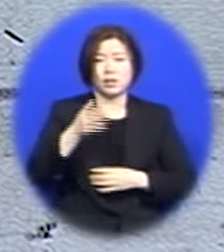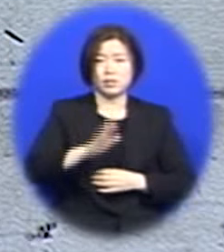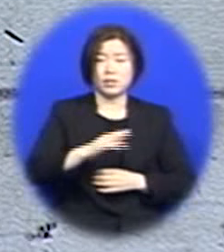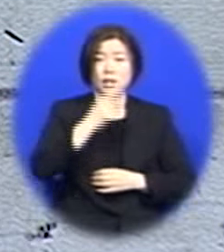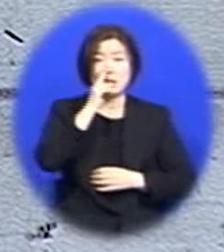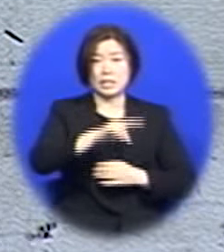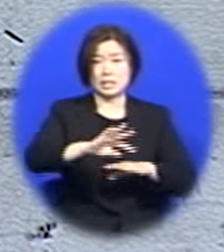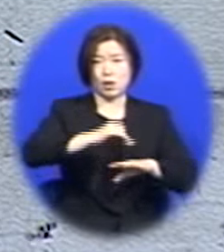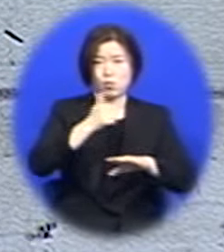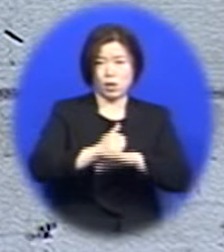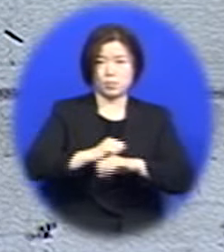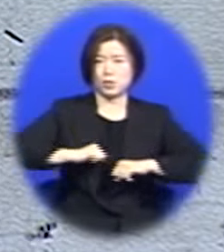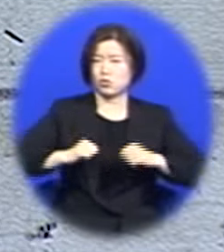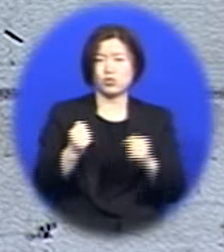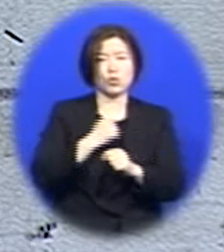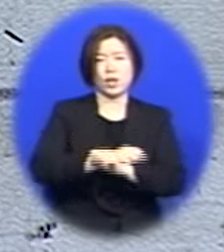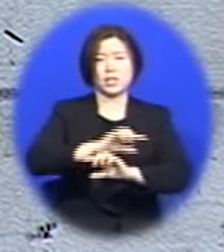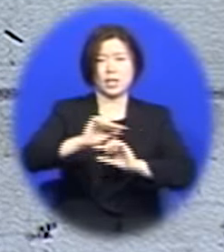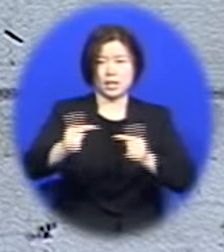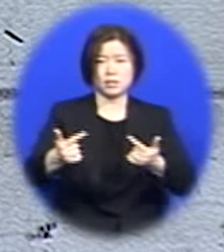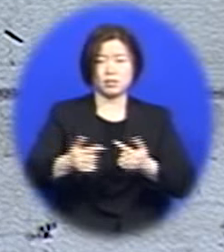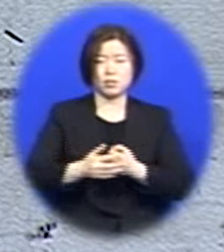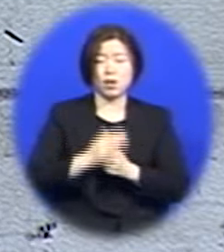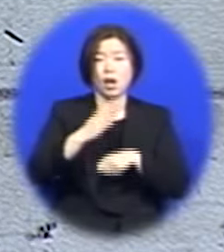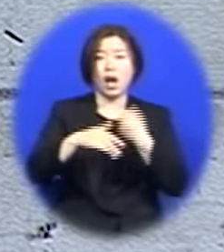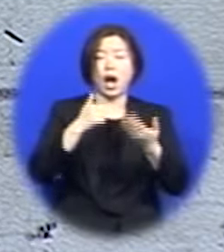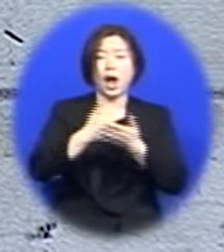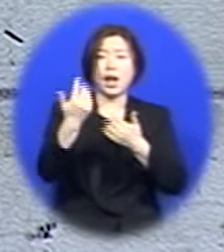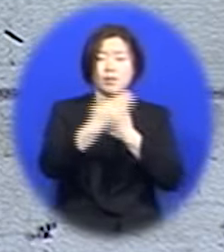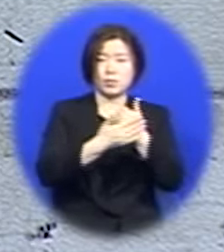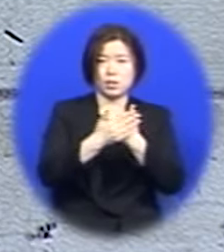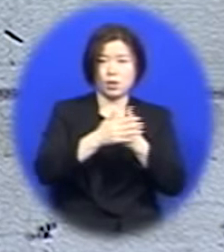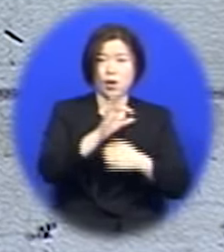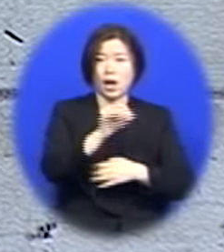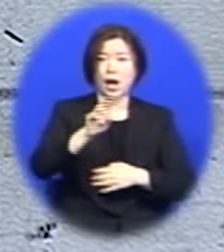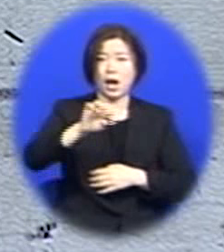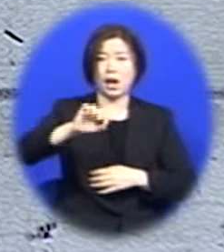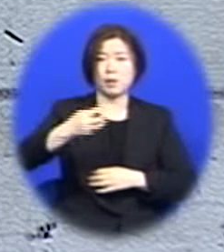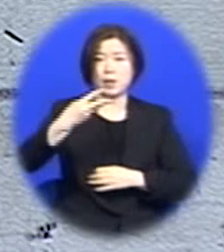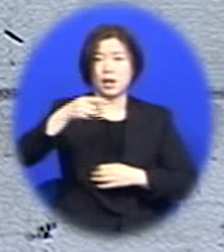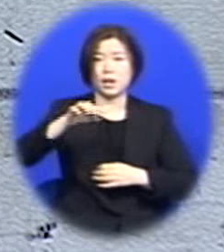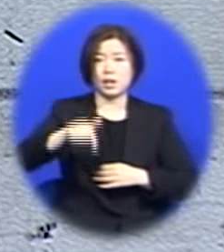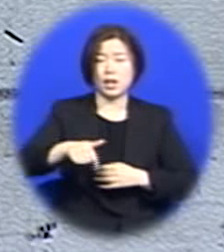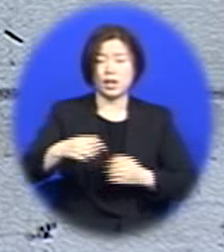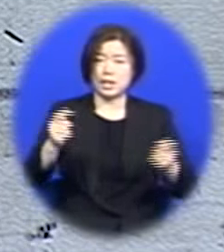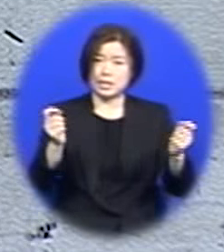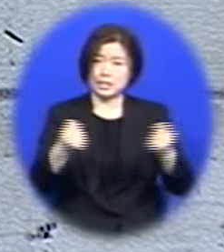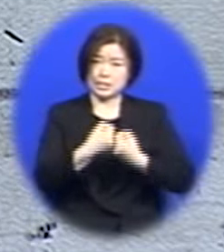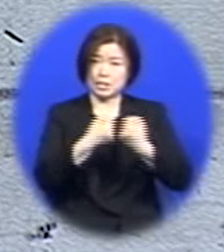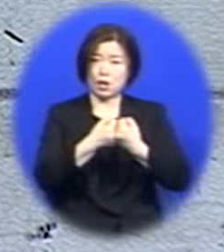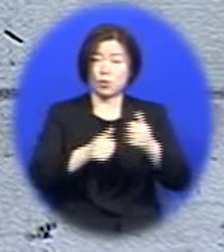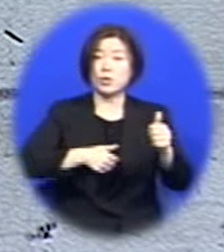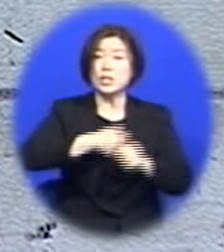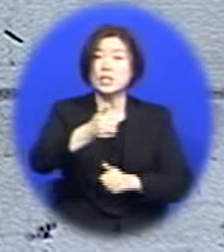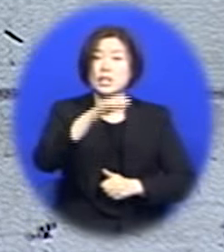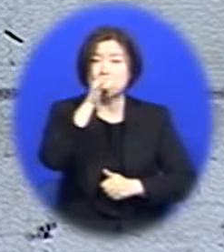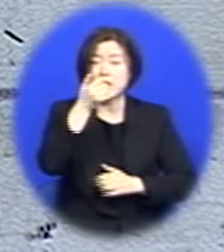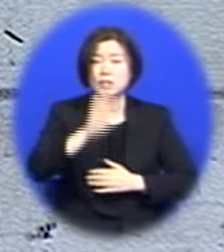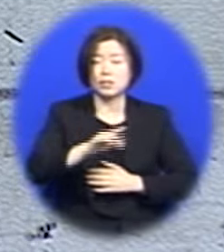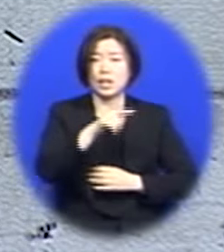사울왕이 순종하지 않습니다. 하나님의 은혜로 아말렉과 싸워 이기면서도 그 왕